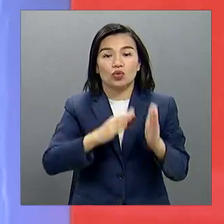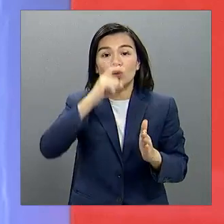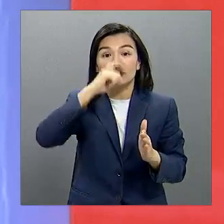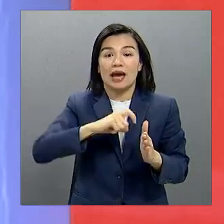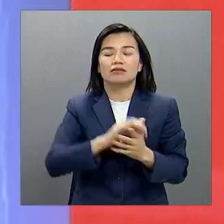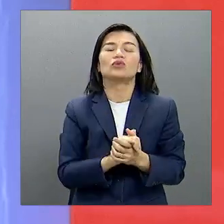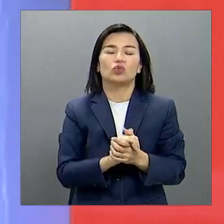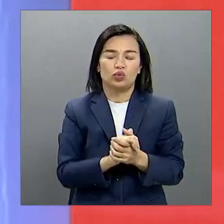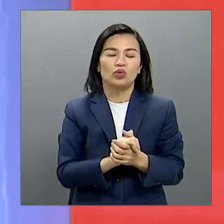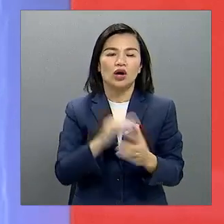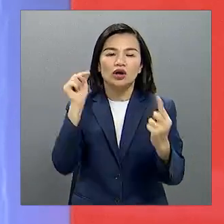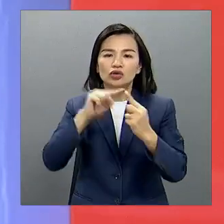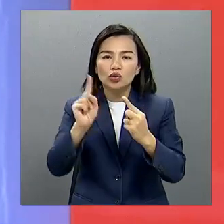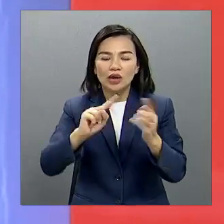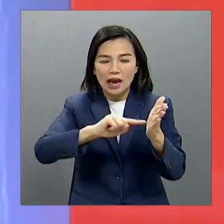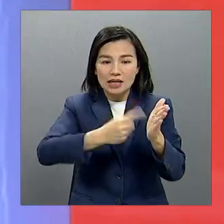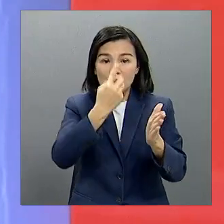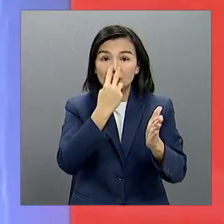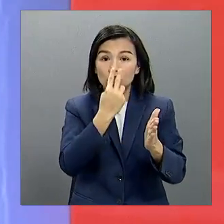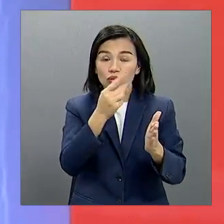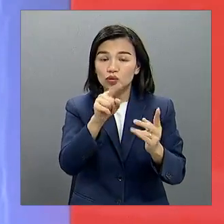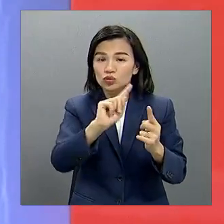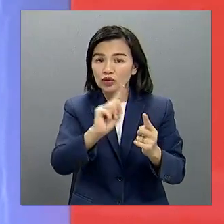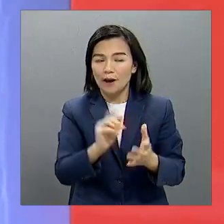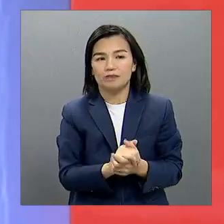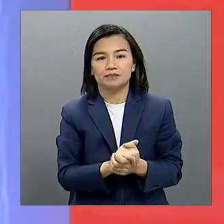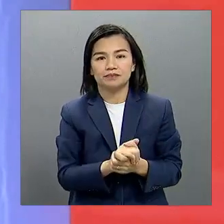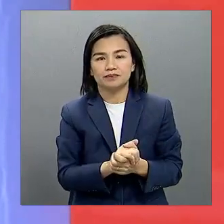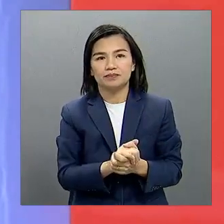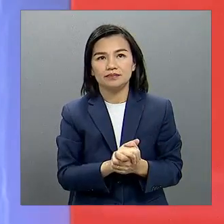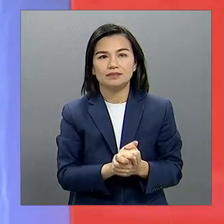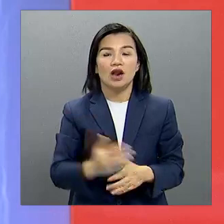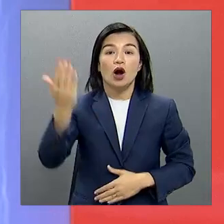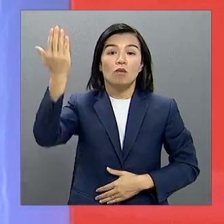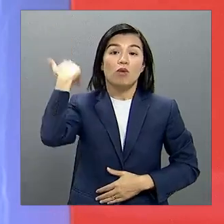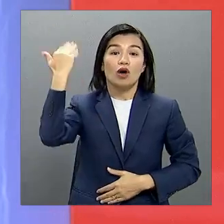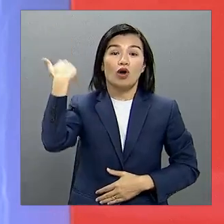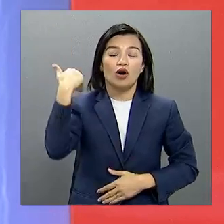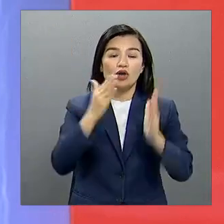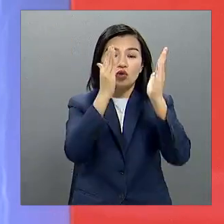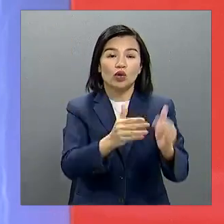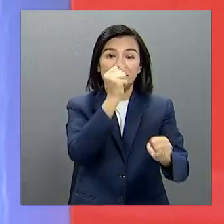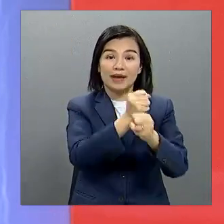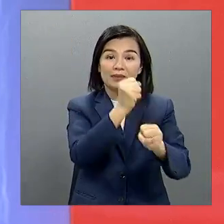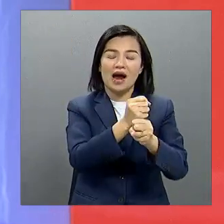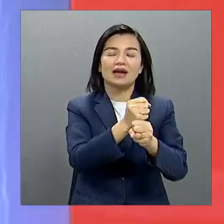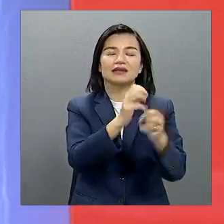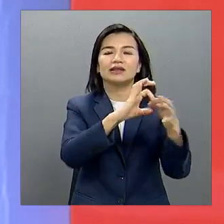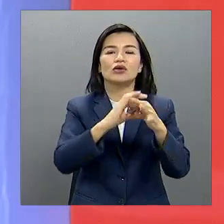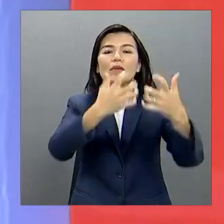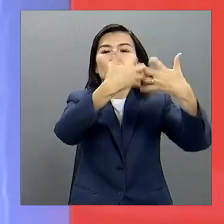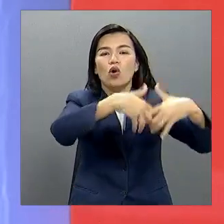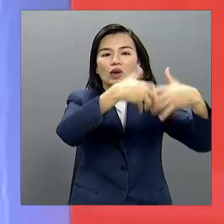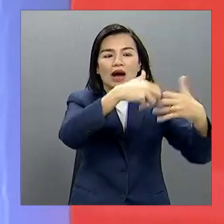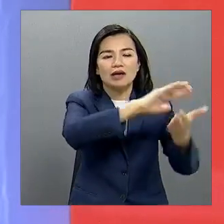ะพาคุณผู้ชมไปรู้จักกับท่านหนึ่งนะครับที่เคยเป็นอดีตพนักงานโรงงานมาก่อนแต่ว่าผันตัวเองครับมาทำหัว